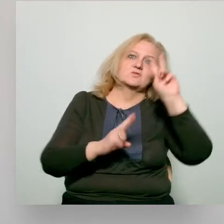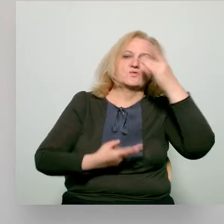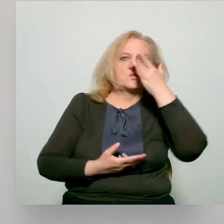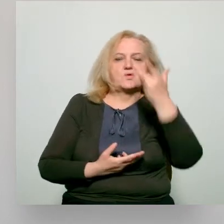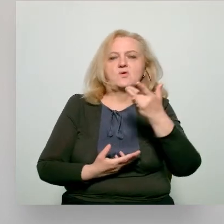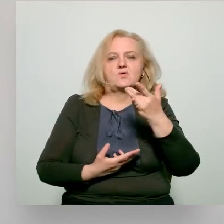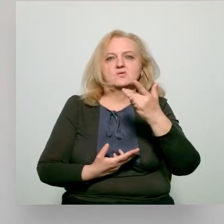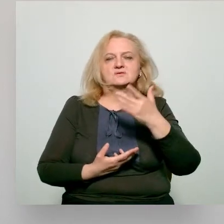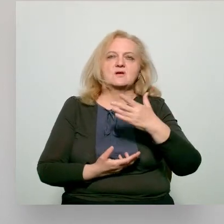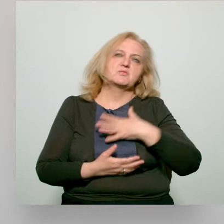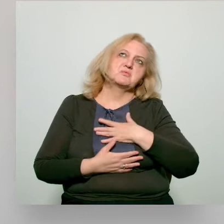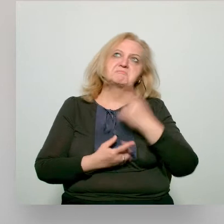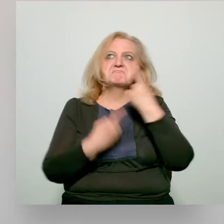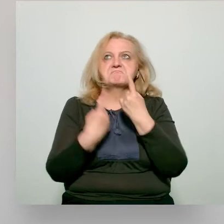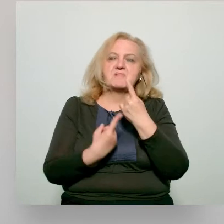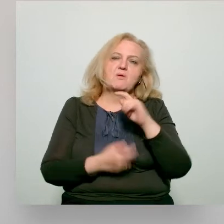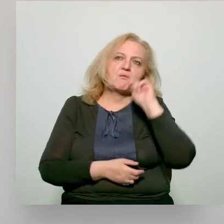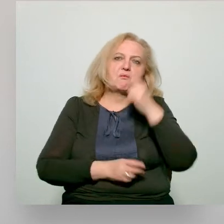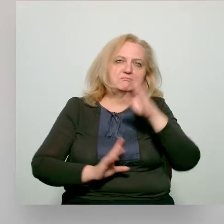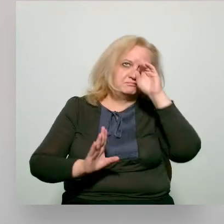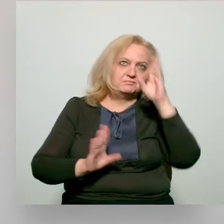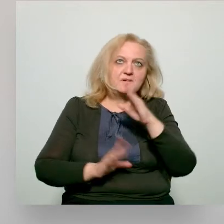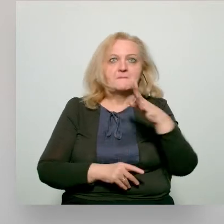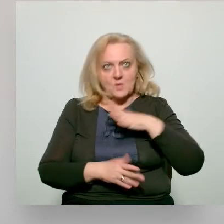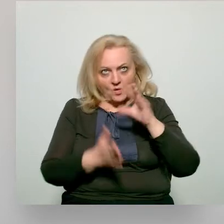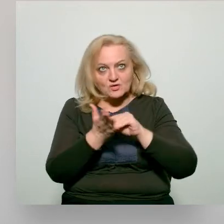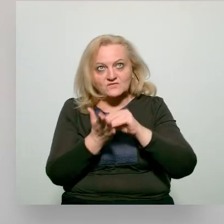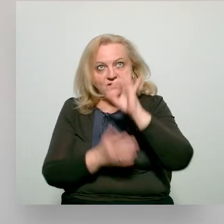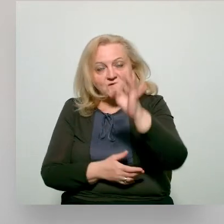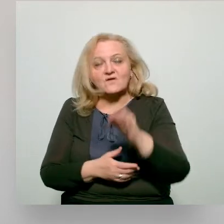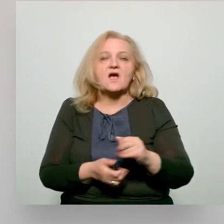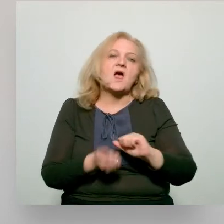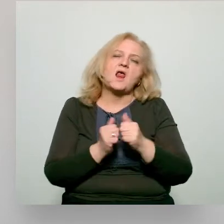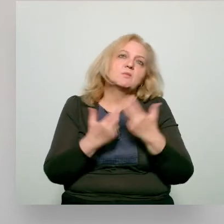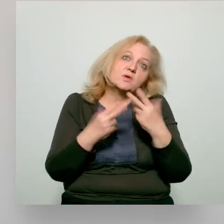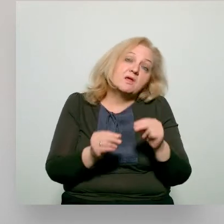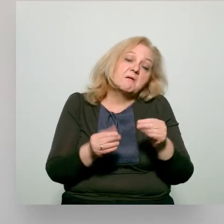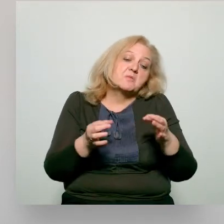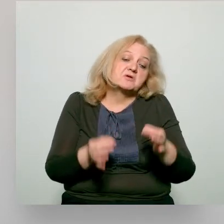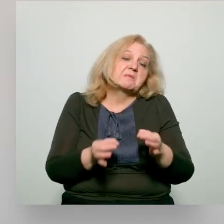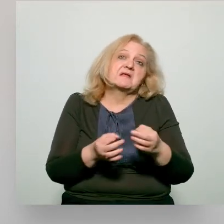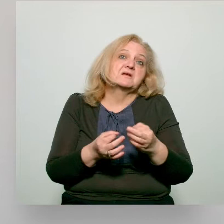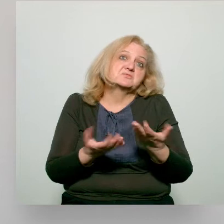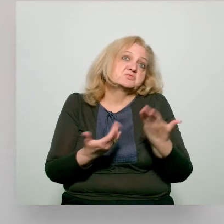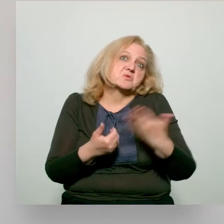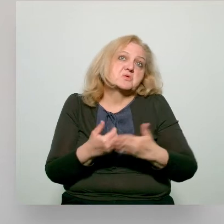ukraińską, prawda? Na ile, czy coś takiego w ogóle pani doświadcza, czy nie? Czy to już jest przeszłość